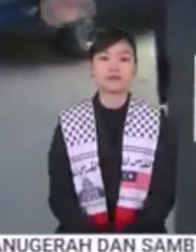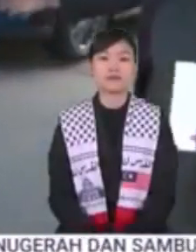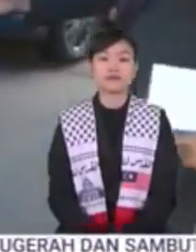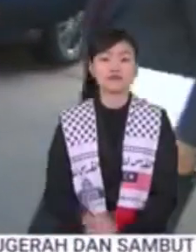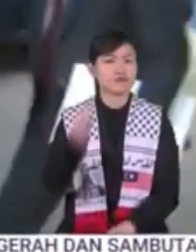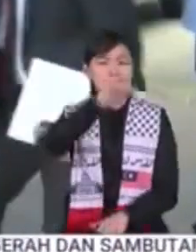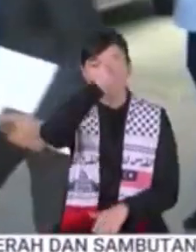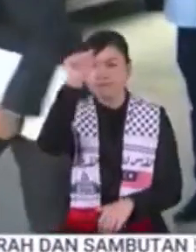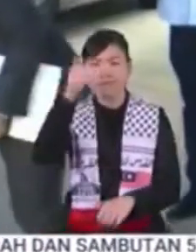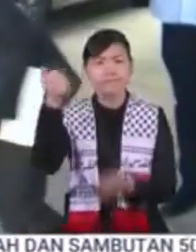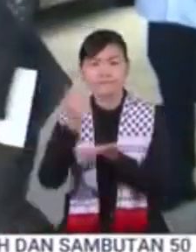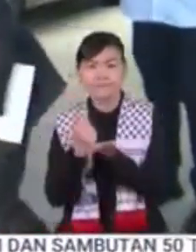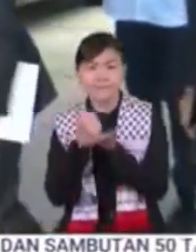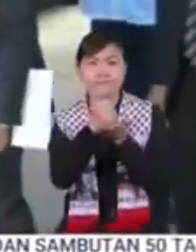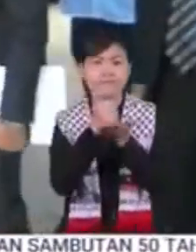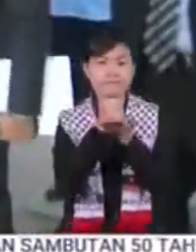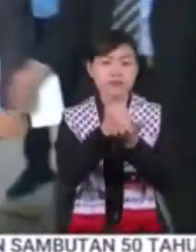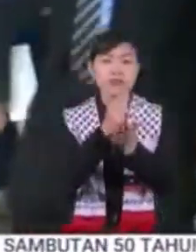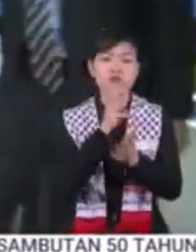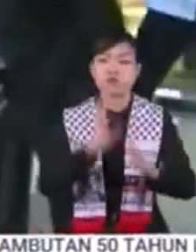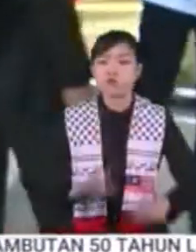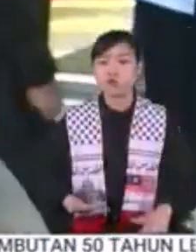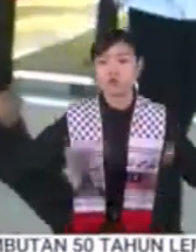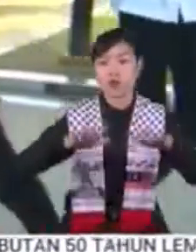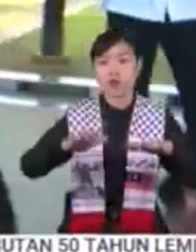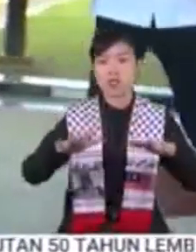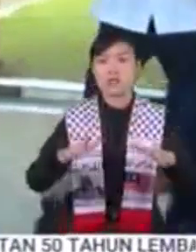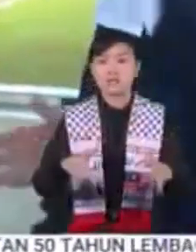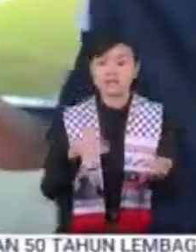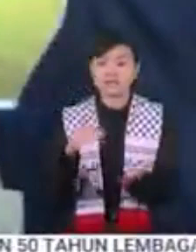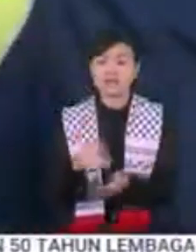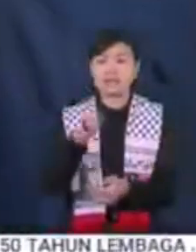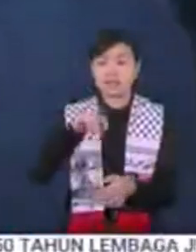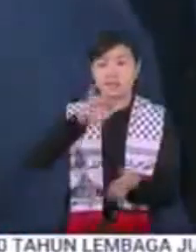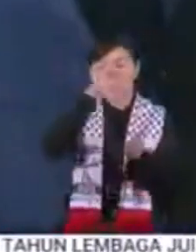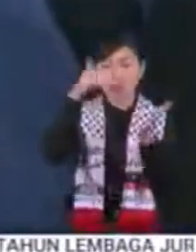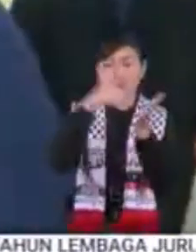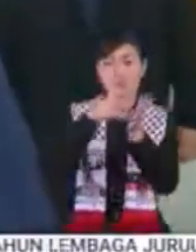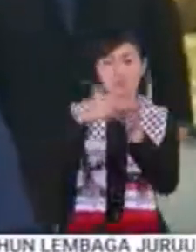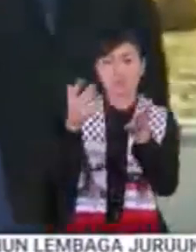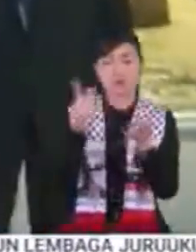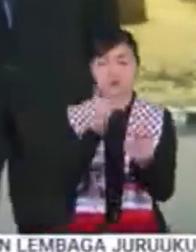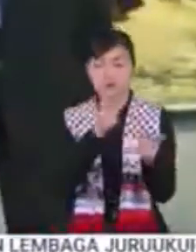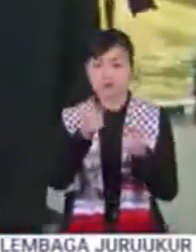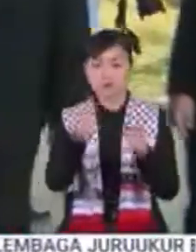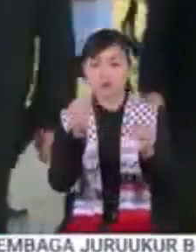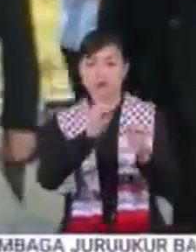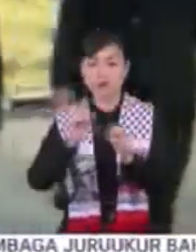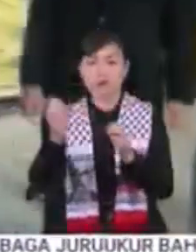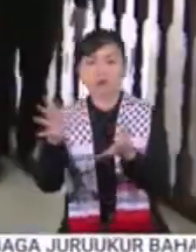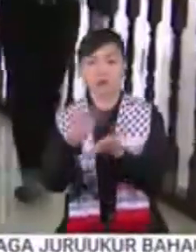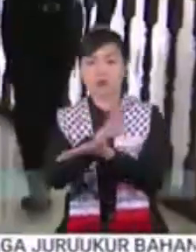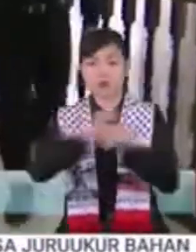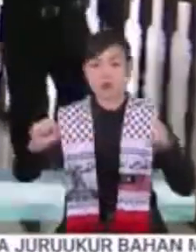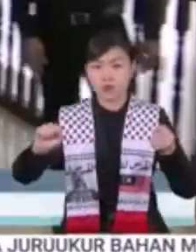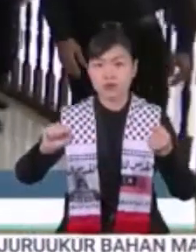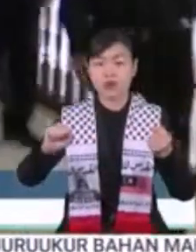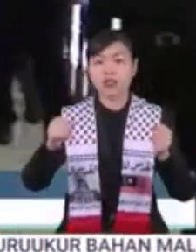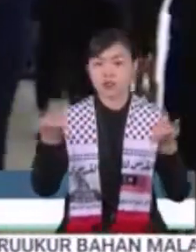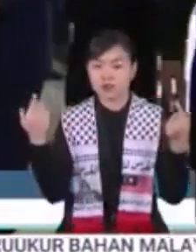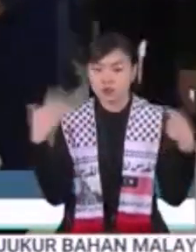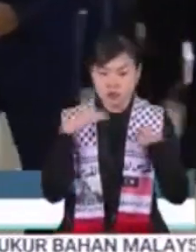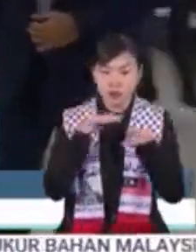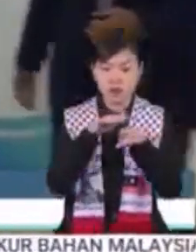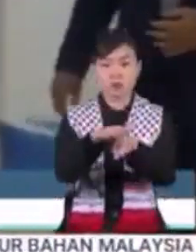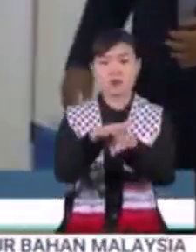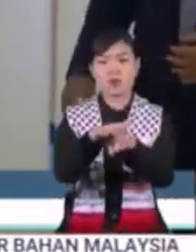sementara itu sebarang bentuk penyaluran bantuan perlu berurusan dengan pusat kawalan operasi Bencana Daerah agar dapat diselaras lebih sistematik dan